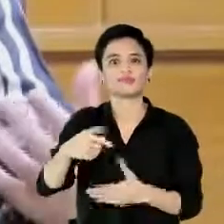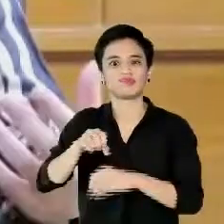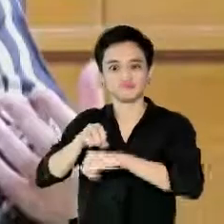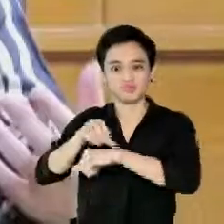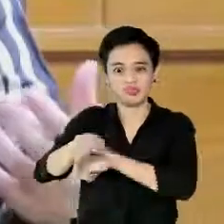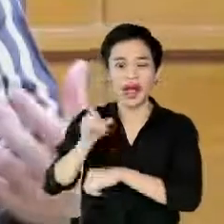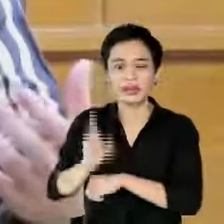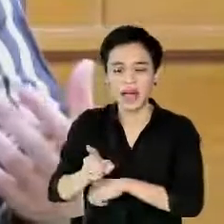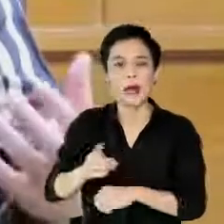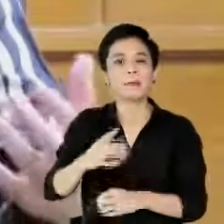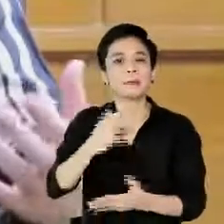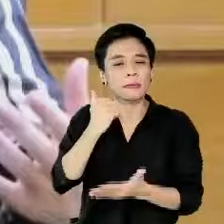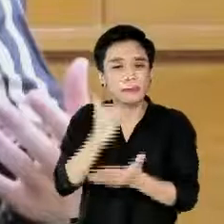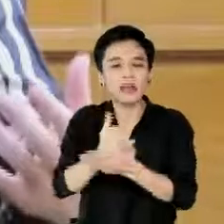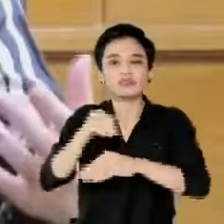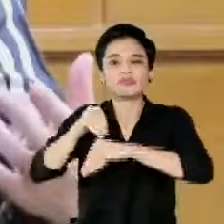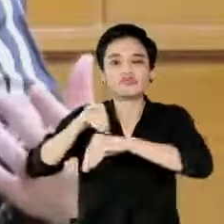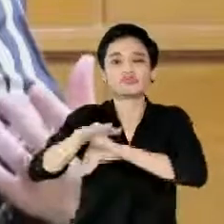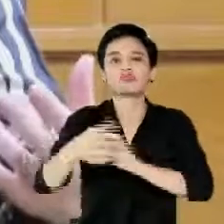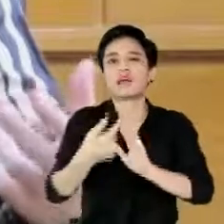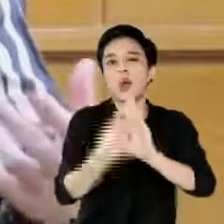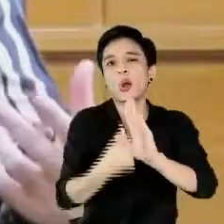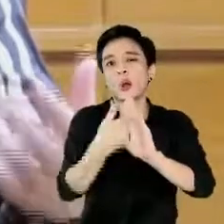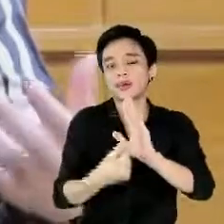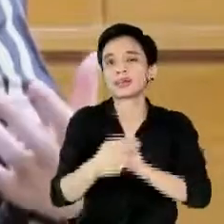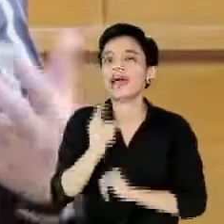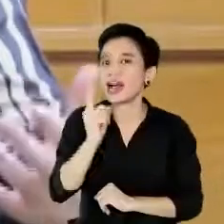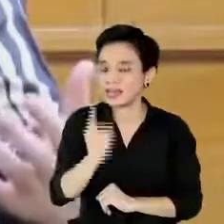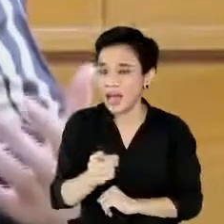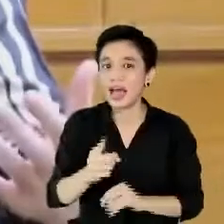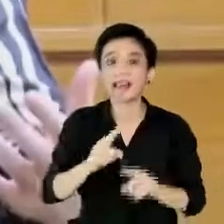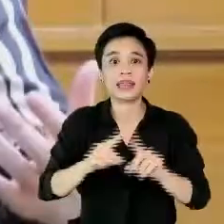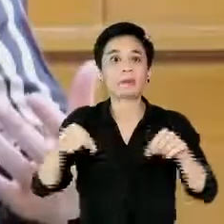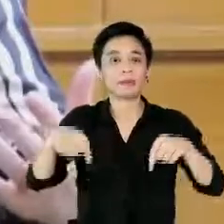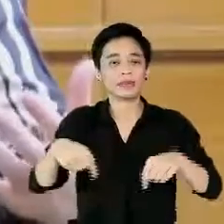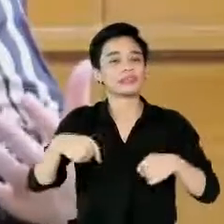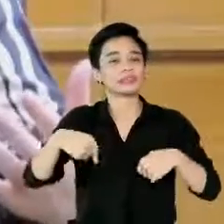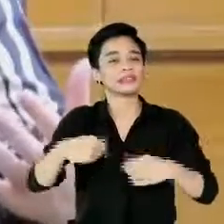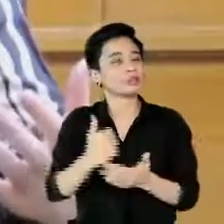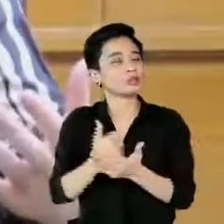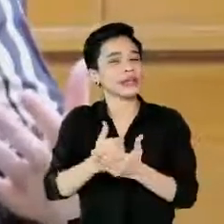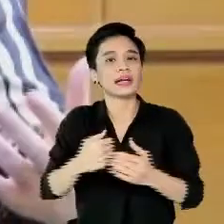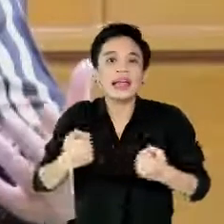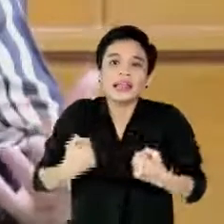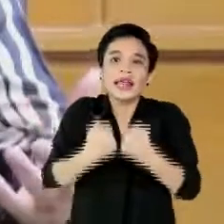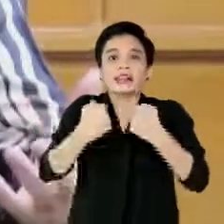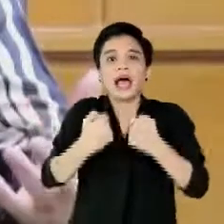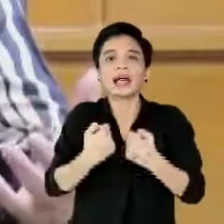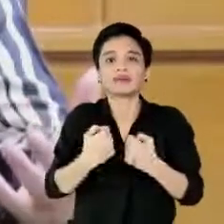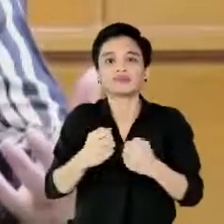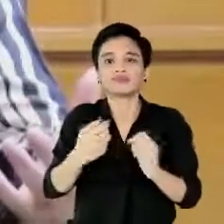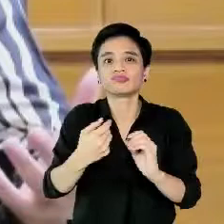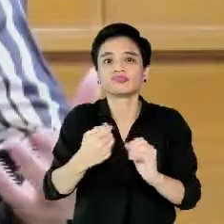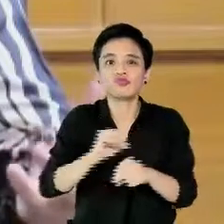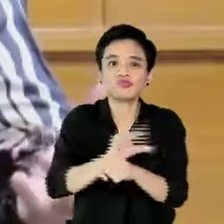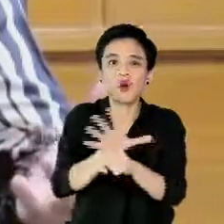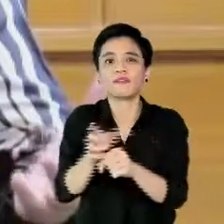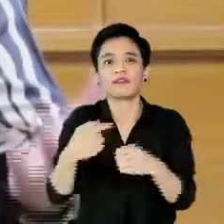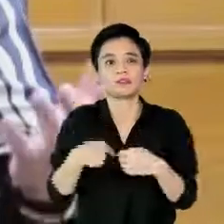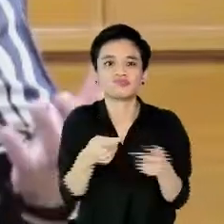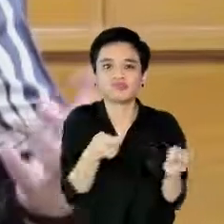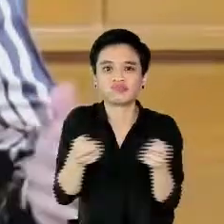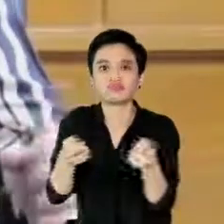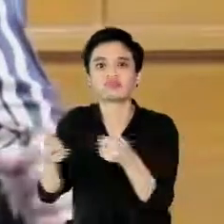tetapi kita memang inilah yang namanya tantangan mengendalikan copied Adakalanya kemudian kita harus